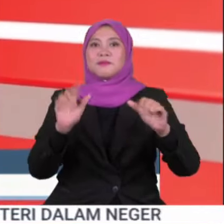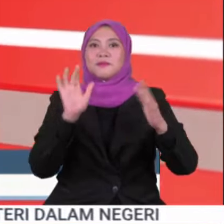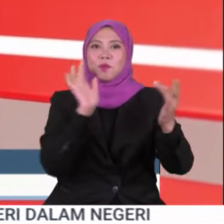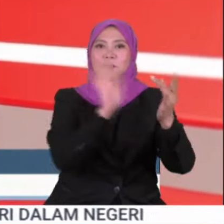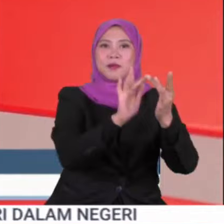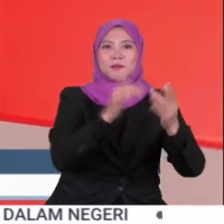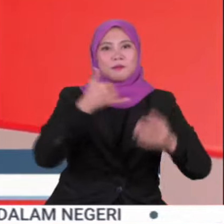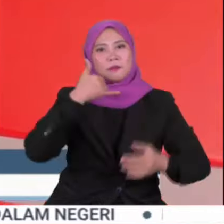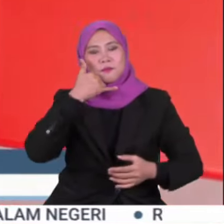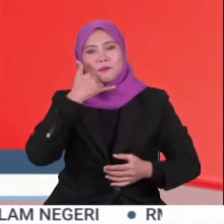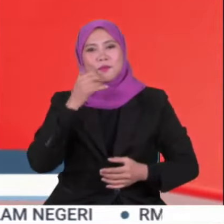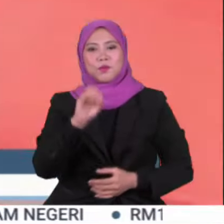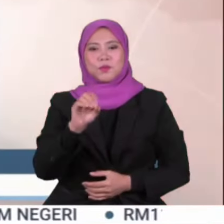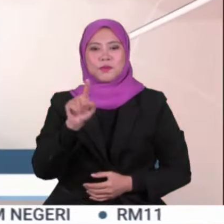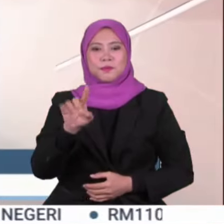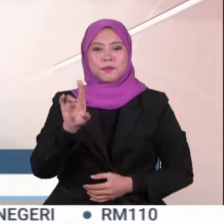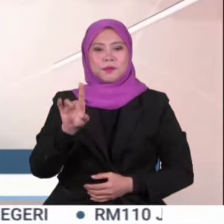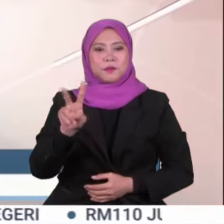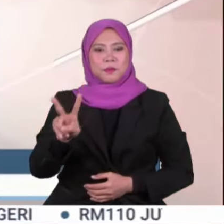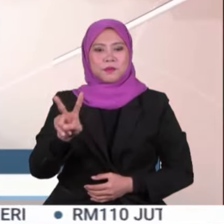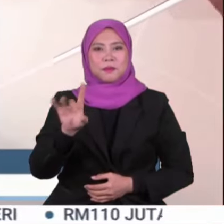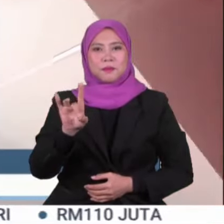polis di talian